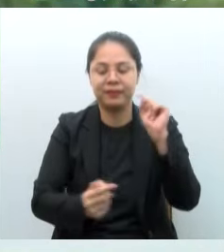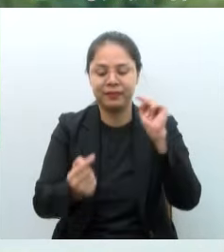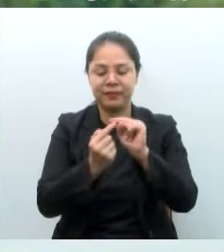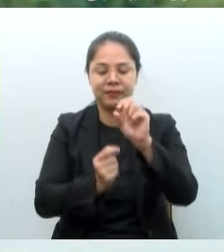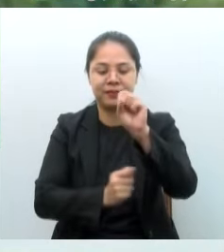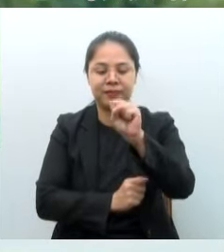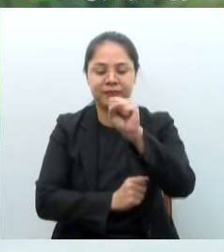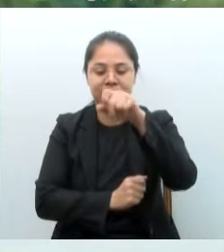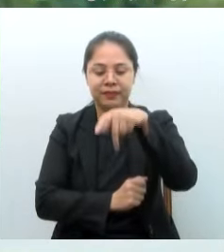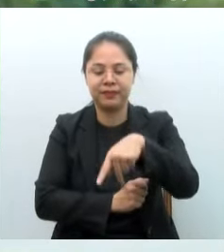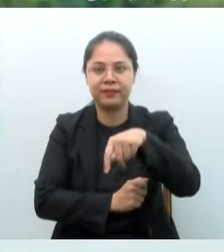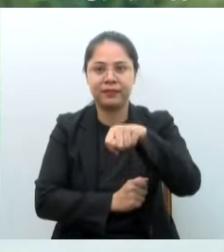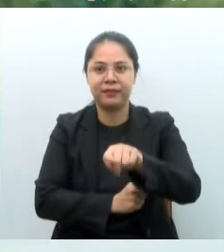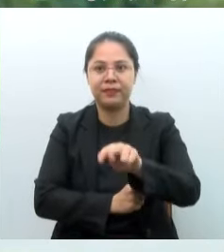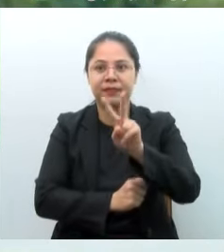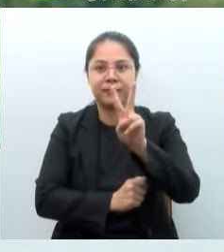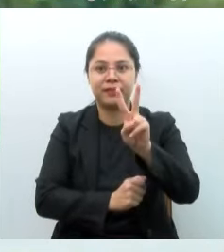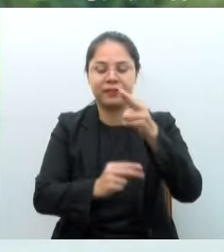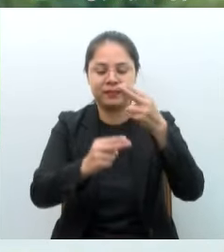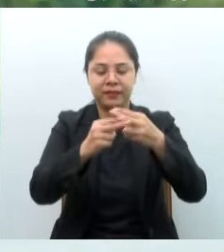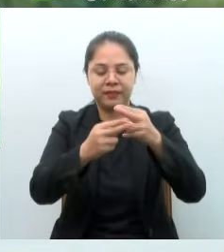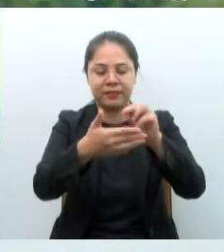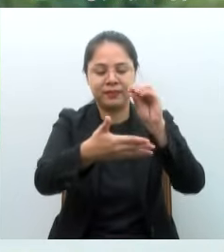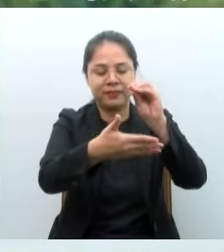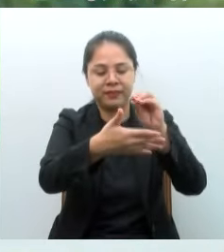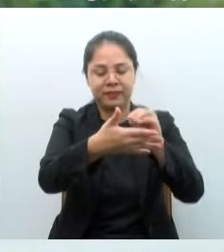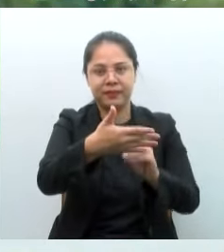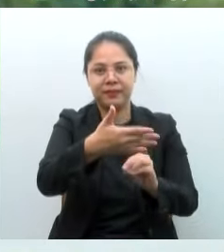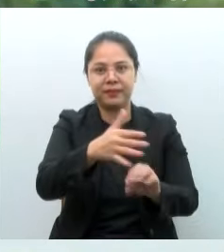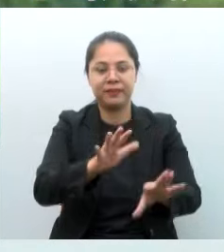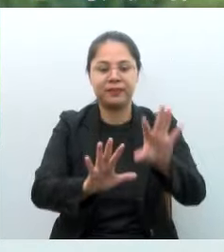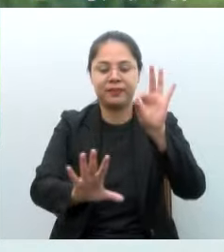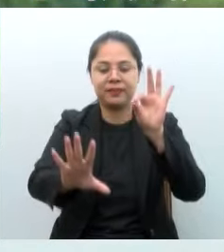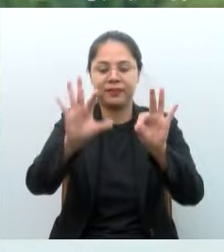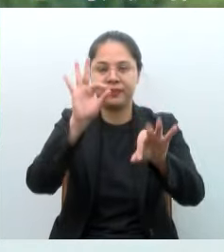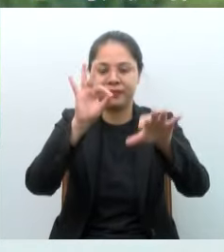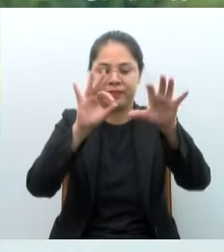ให้แต่ละท่านนะครับที่ขึ้นบัญชีเอาไว้นะครับได้มาเลือกส